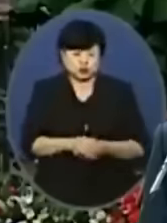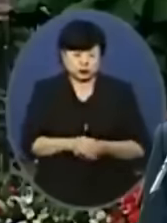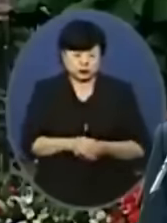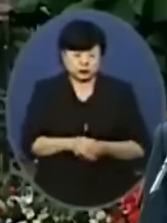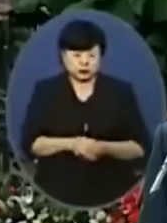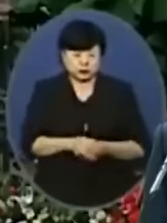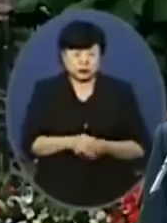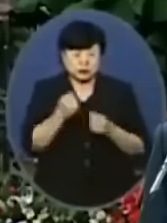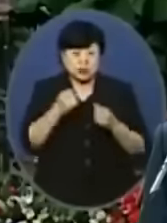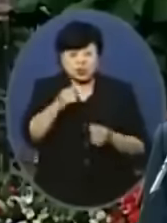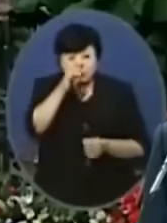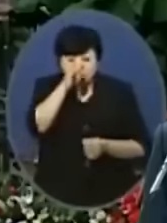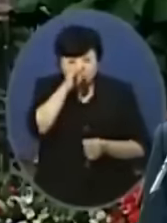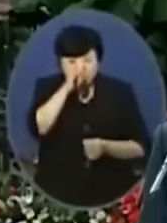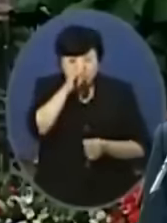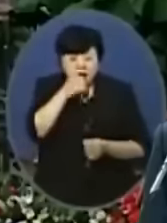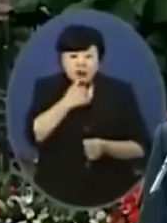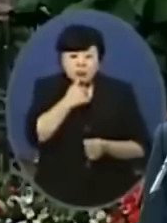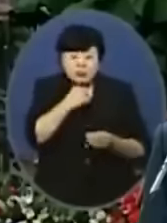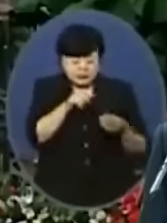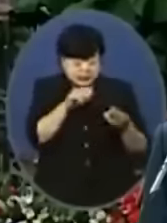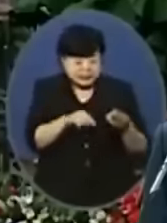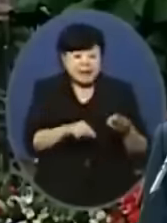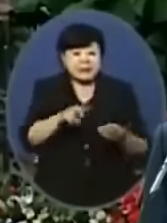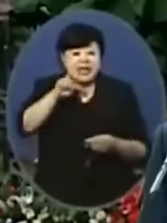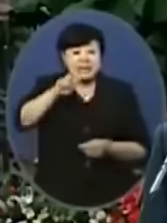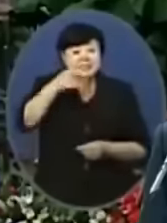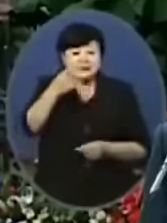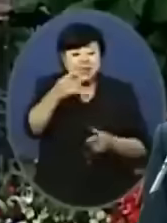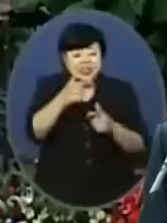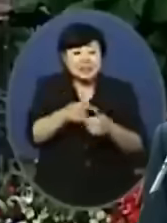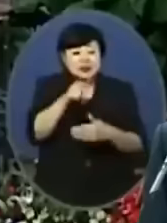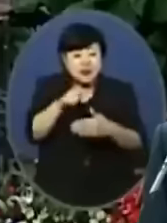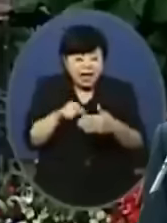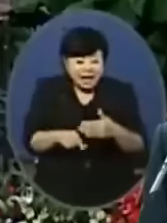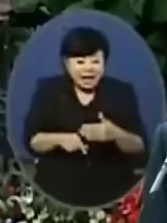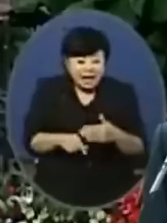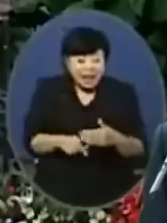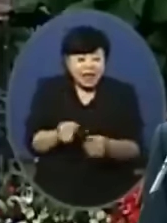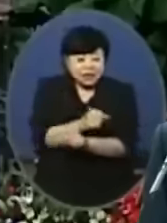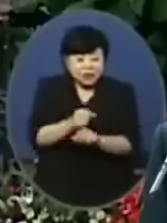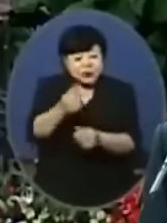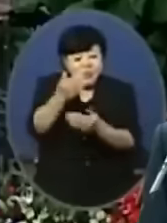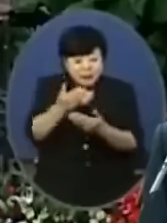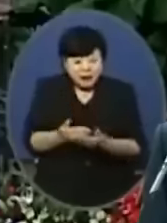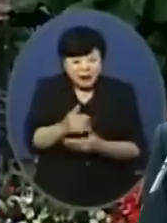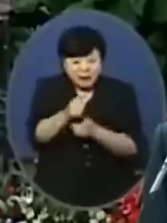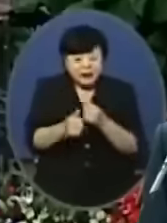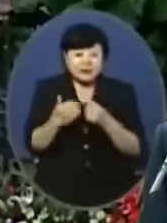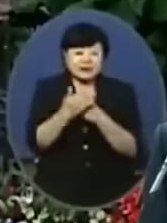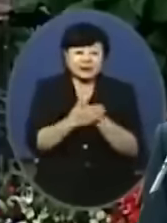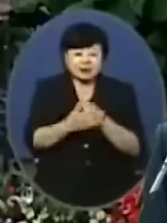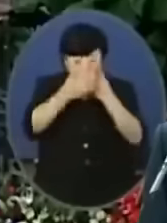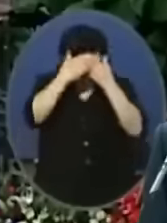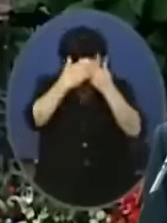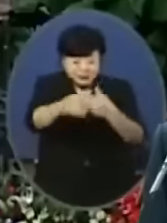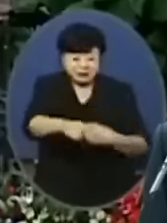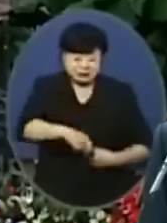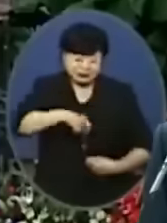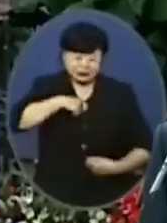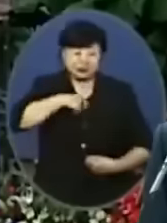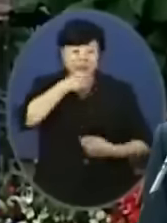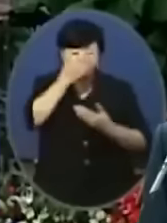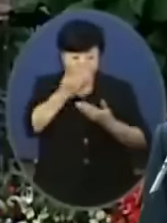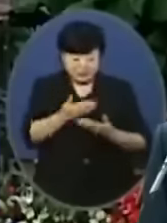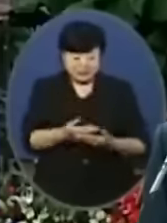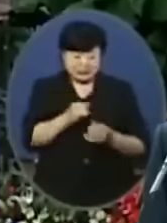그런 삶을 살고 있는 것입니다. 로마서 3장 24절에 보면 그리스도 예수 안에 있는 속량으로 말미암아 하나님의 은혜로 값없이 의롭다